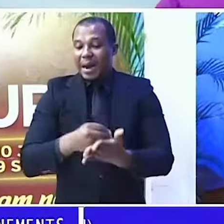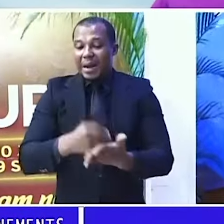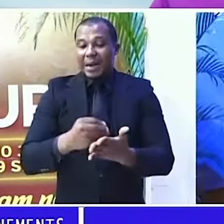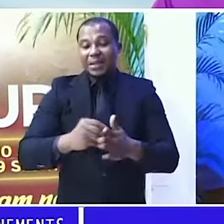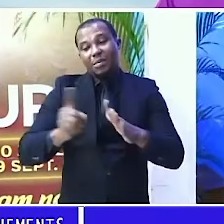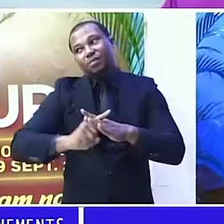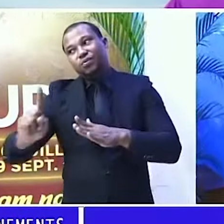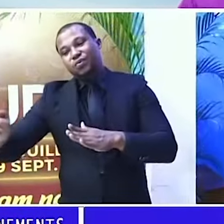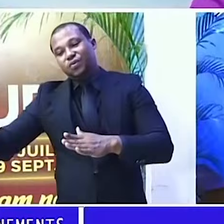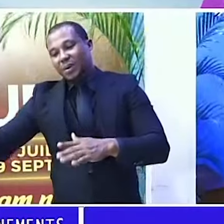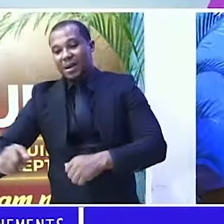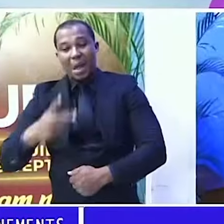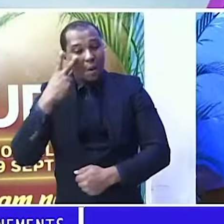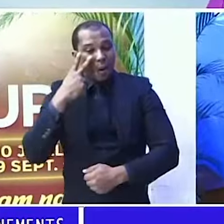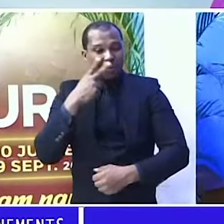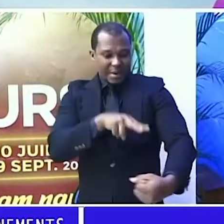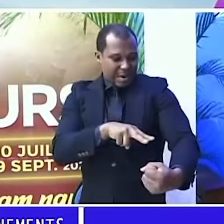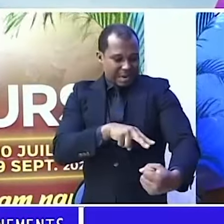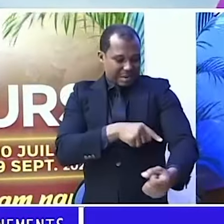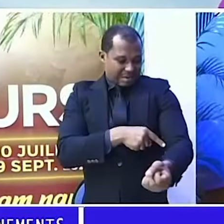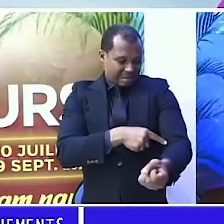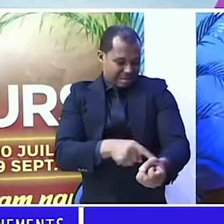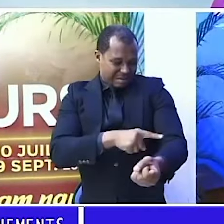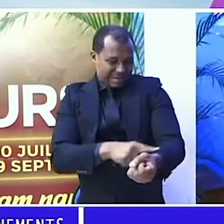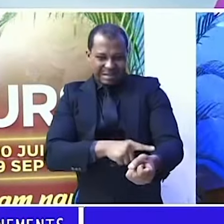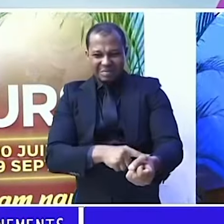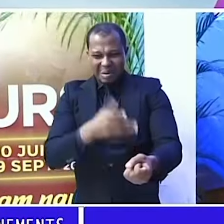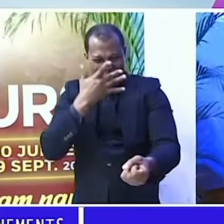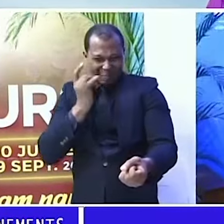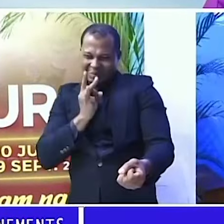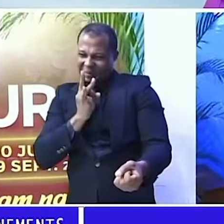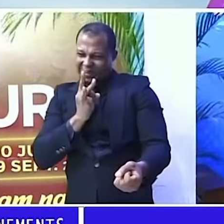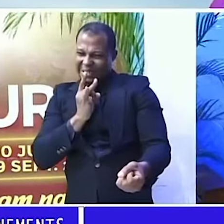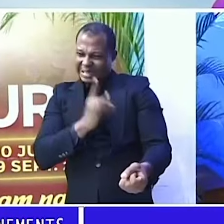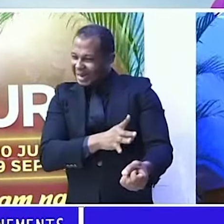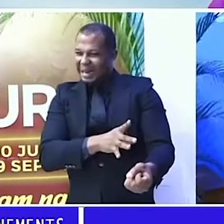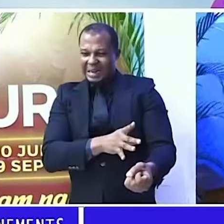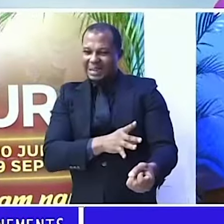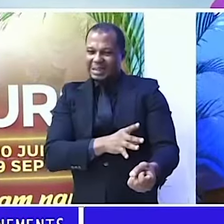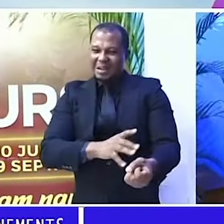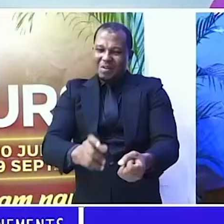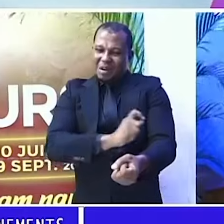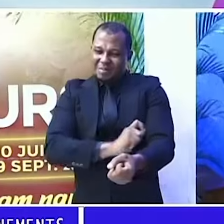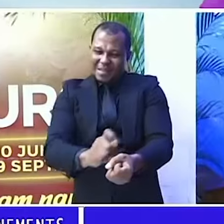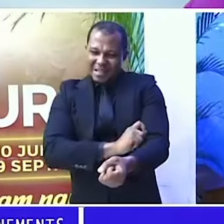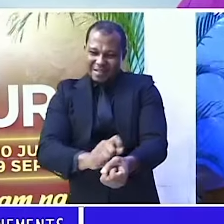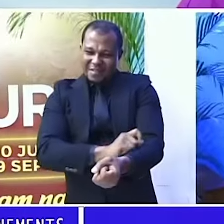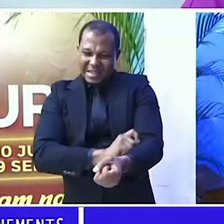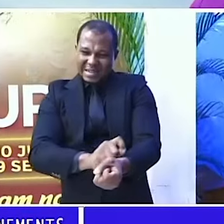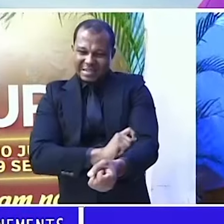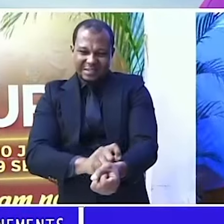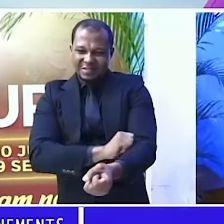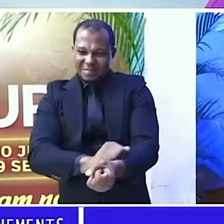néglas sous point et tout, ou raï néglas, quand on a obligé à l'en tatouage encore pour y aller passer très. Rip. On a tout,